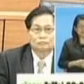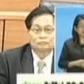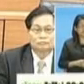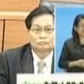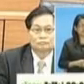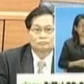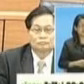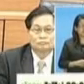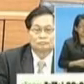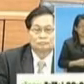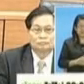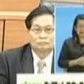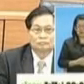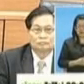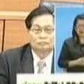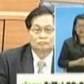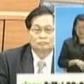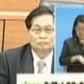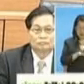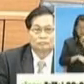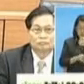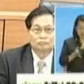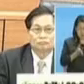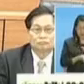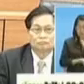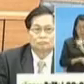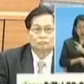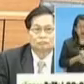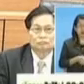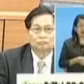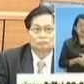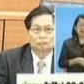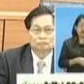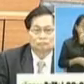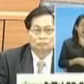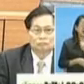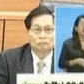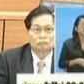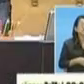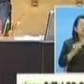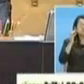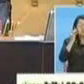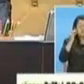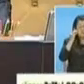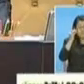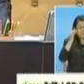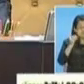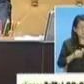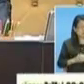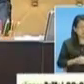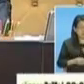ท่านก็ต้องถอนด้วยนะที่ท่านไปกล่าวหาเป็นอะไร กล่าวหาท่านวัชราว่าไอ้หน้าข้างโคกไอ ้แล้วครับ